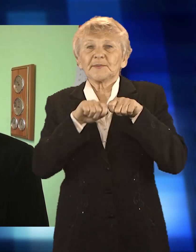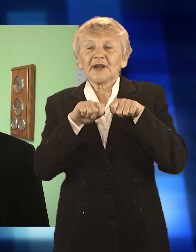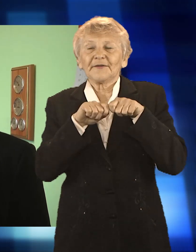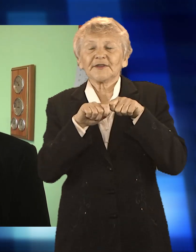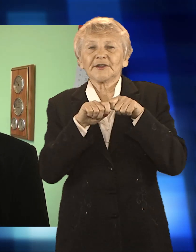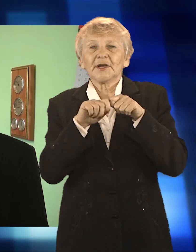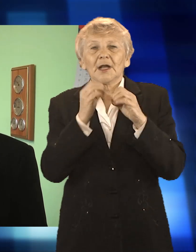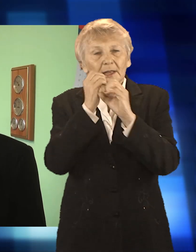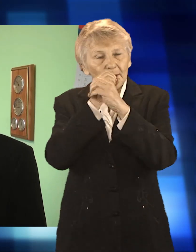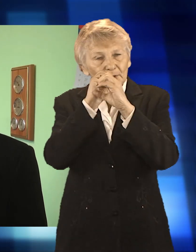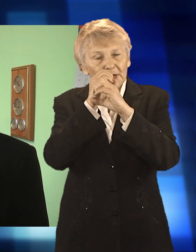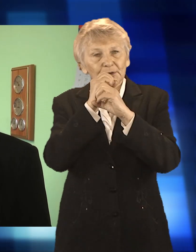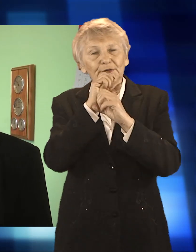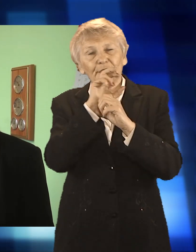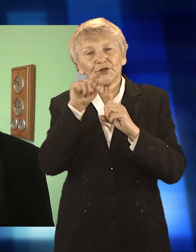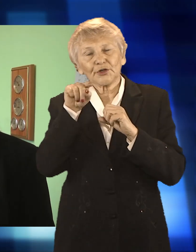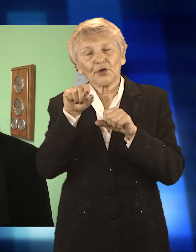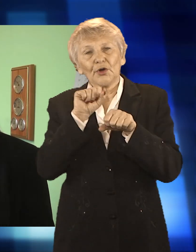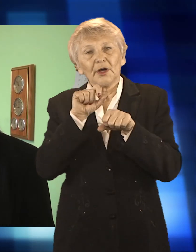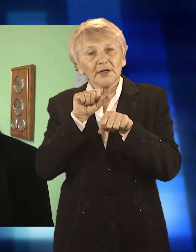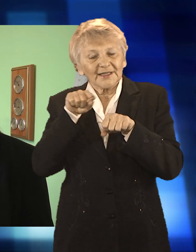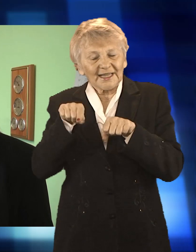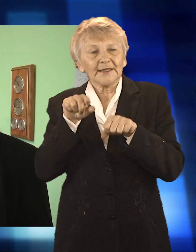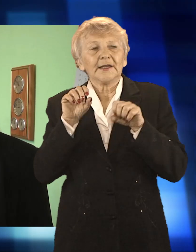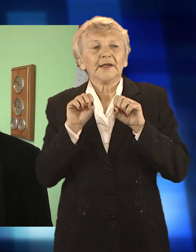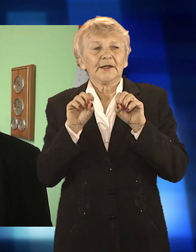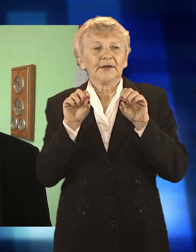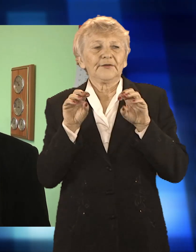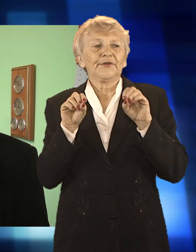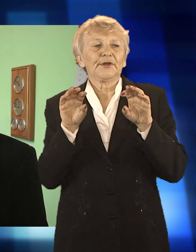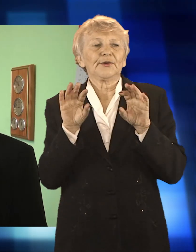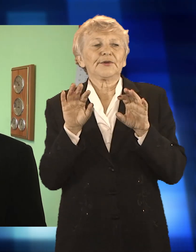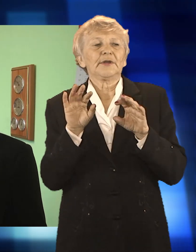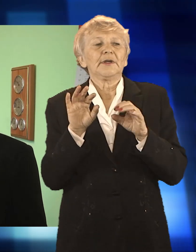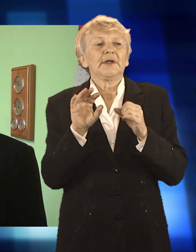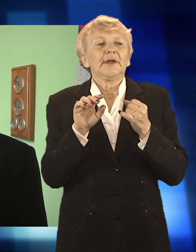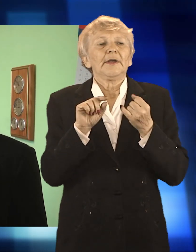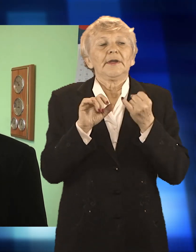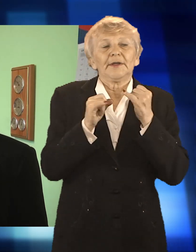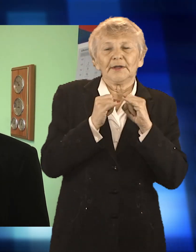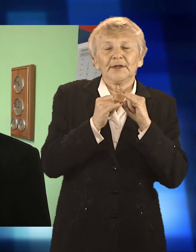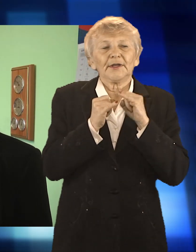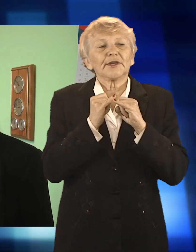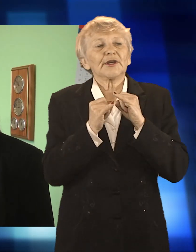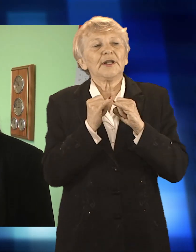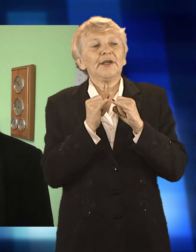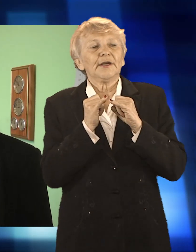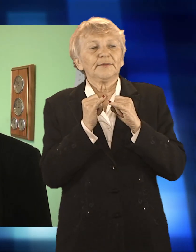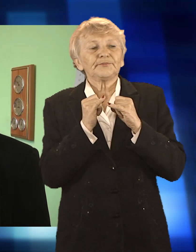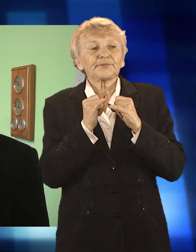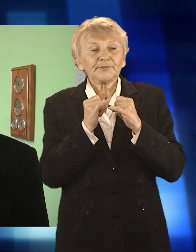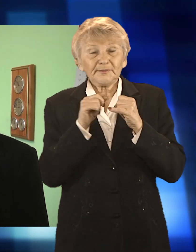zaobserwujemy temperaturę powyżej 38 stopni i problemy takie oddechowe, to należy się bezpośrednio udać